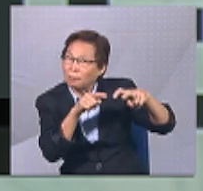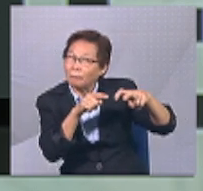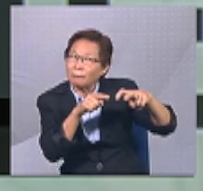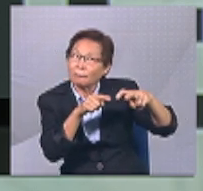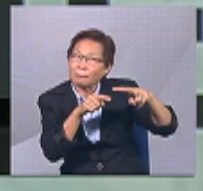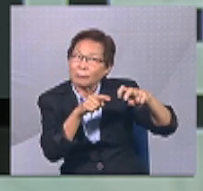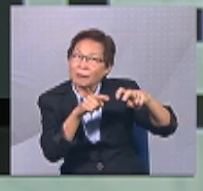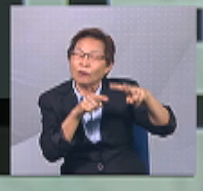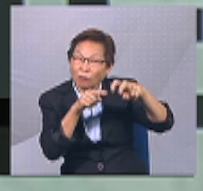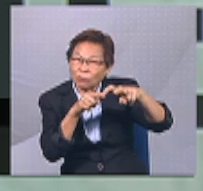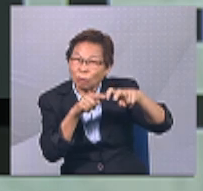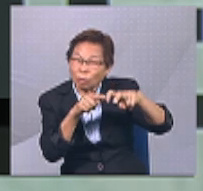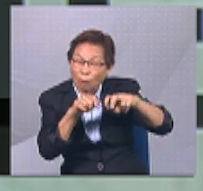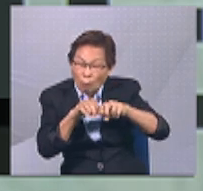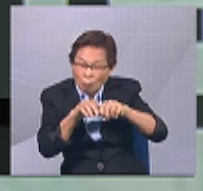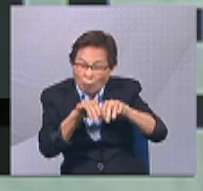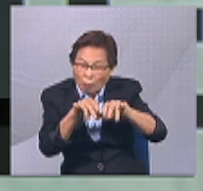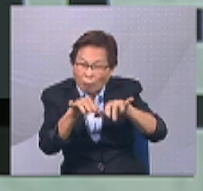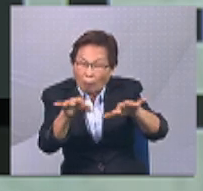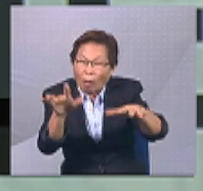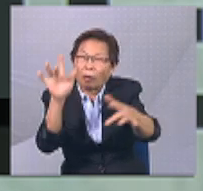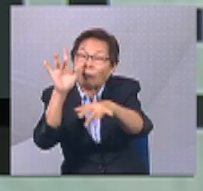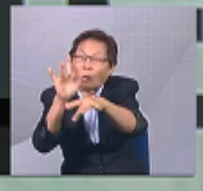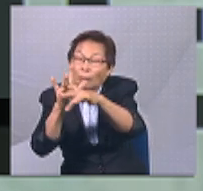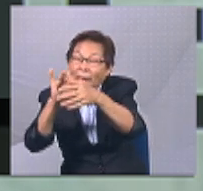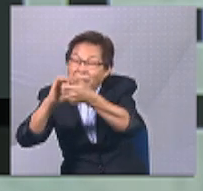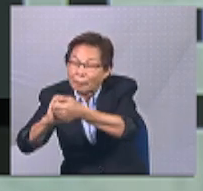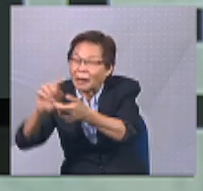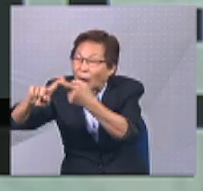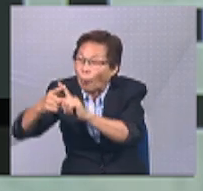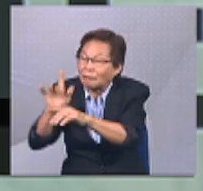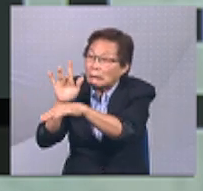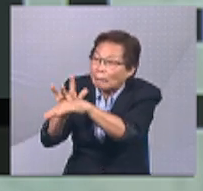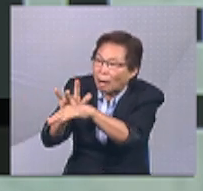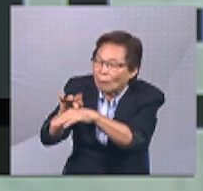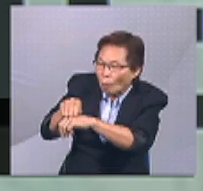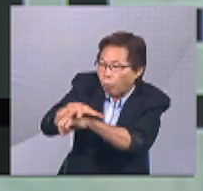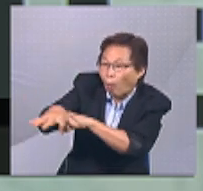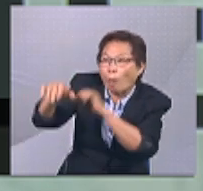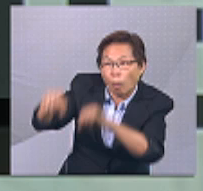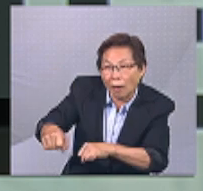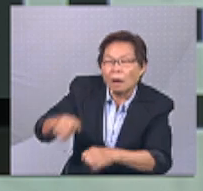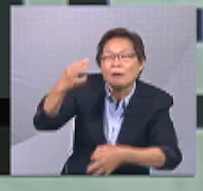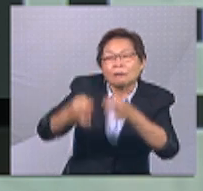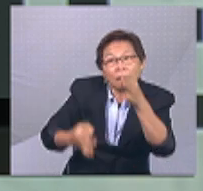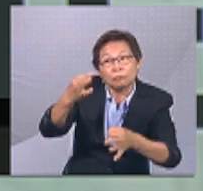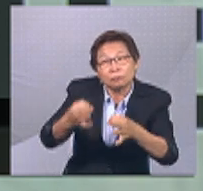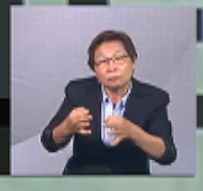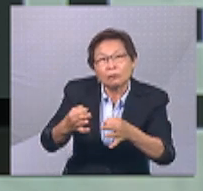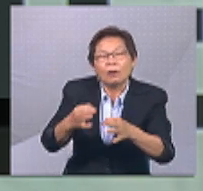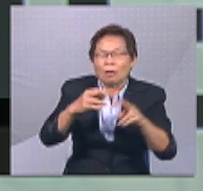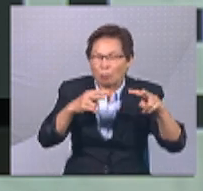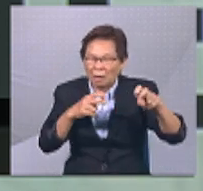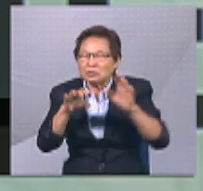virus tersebut merebak melalui kontak yang rapat dan juga kalau virus